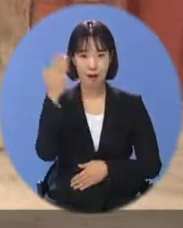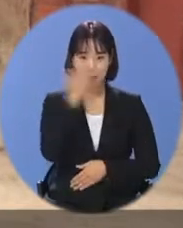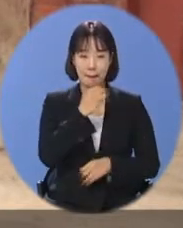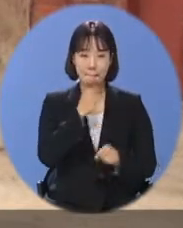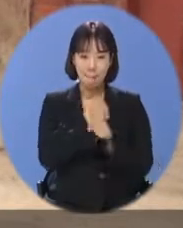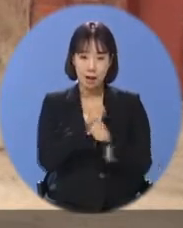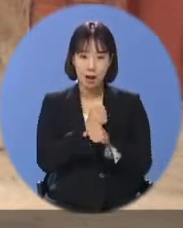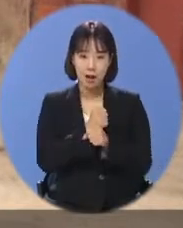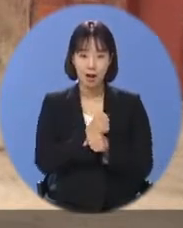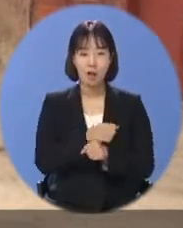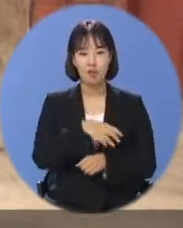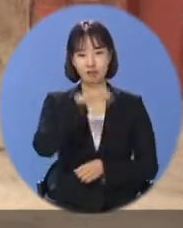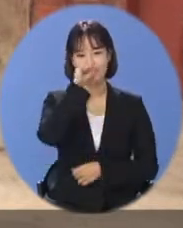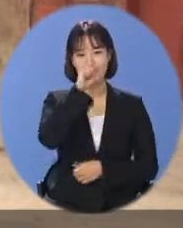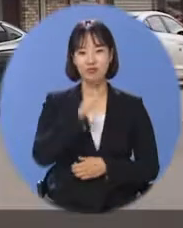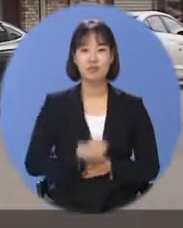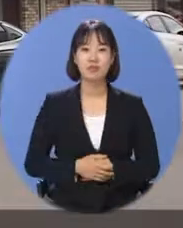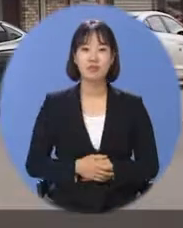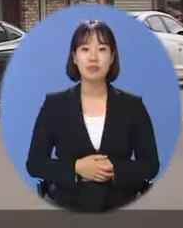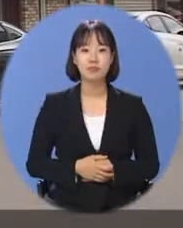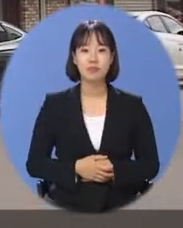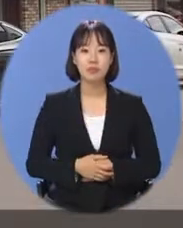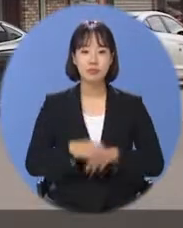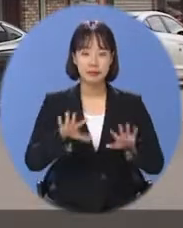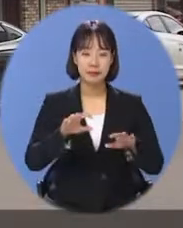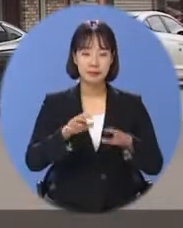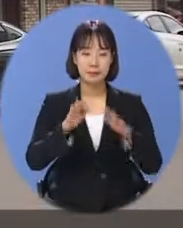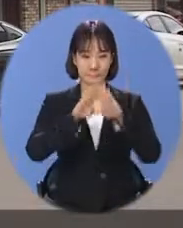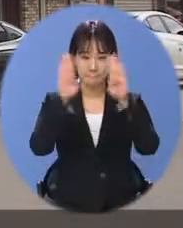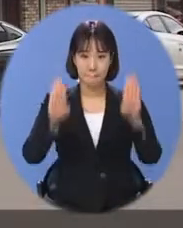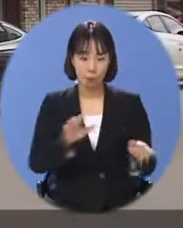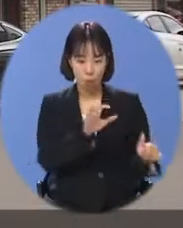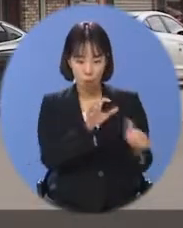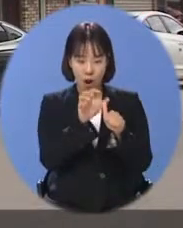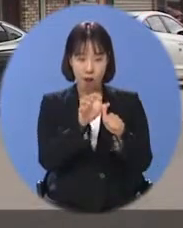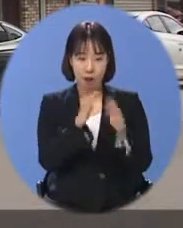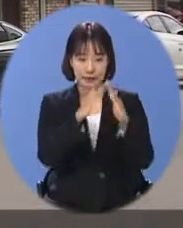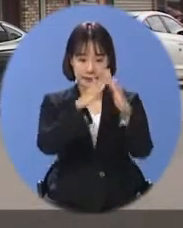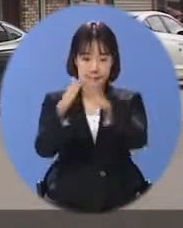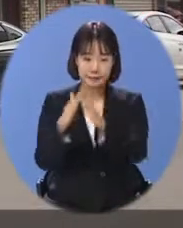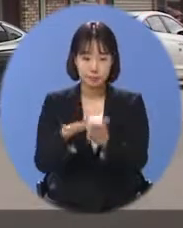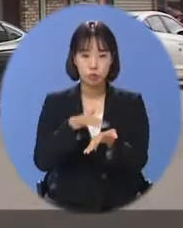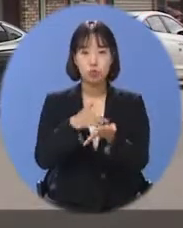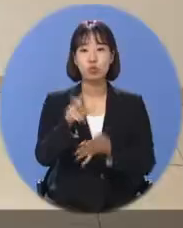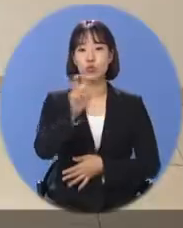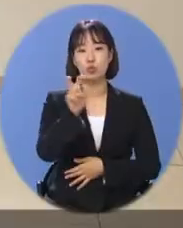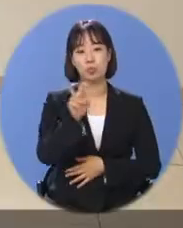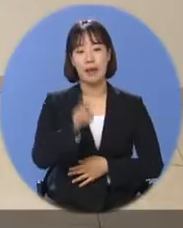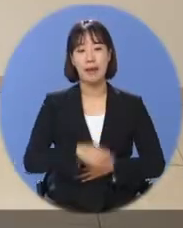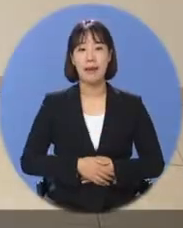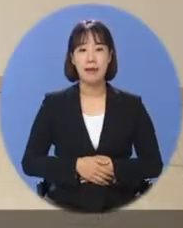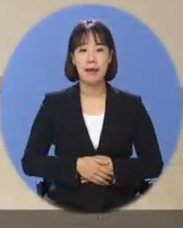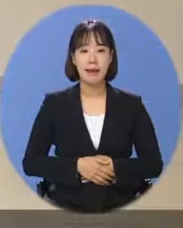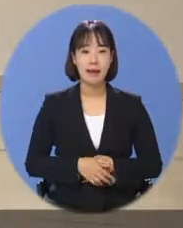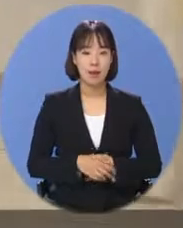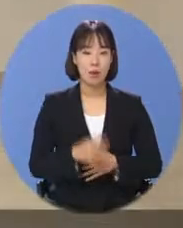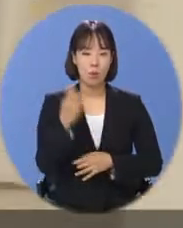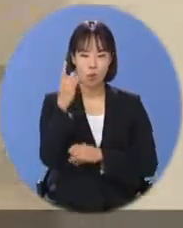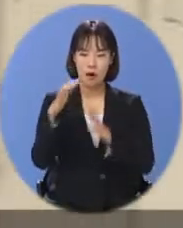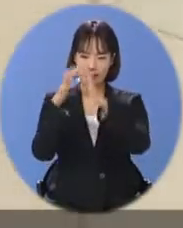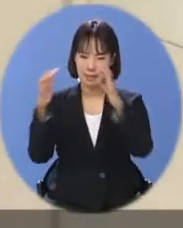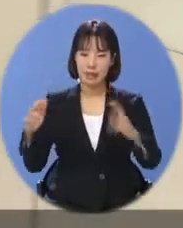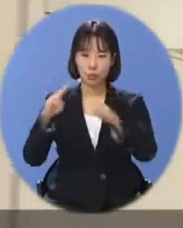해가지고 주민들이 아주 좋아합니다. 이번 혁신박람회에서 활용되는 전시 공간은 모두 20개의 빈집. 기존의 텐트와 부스